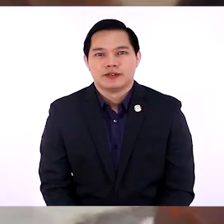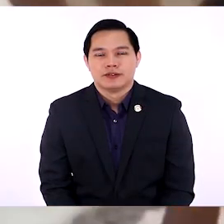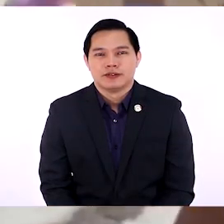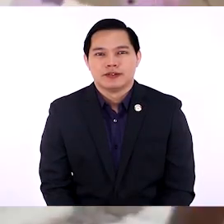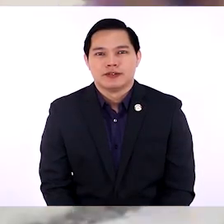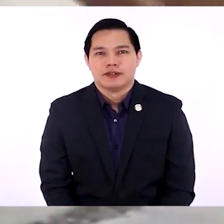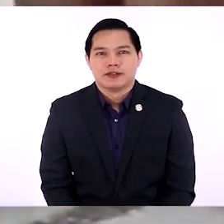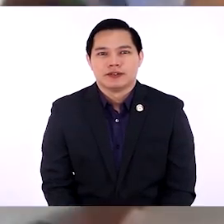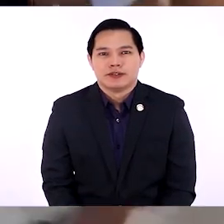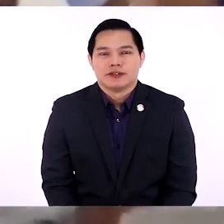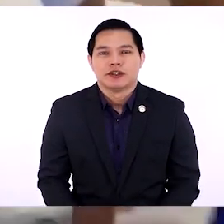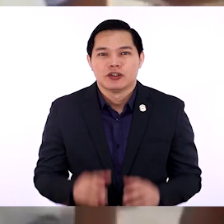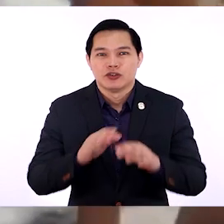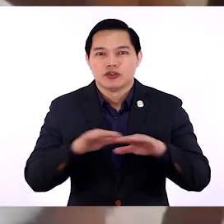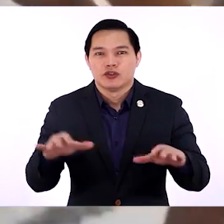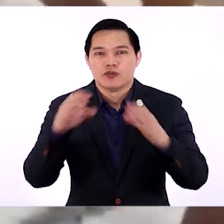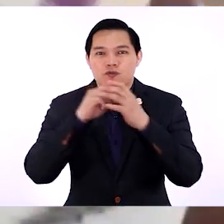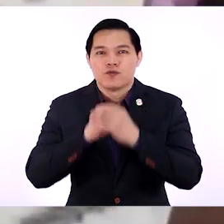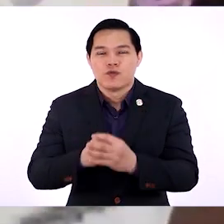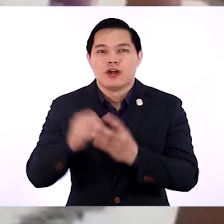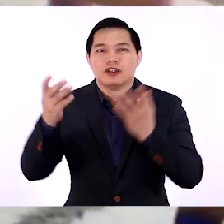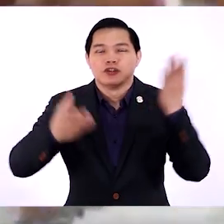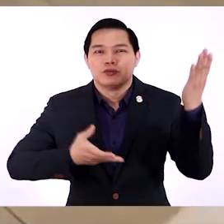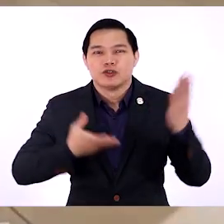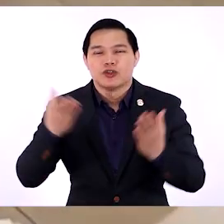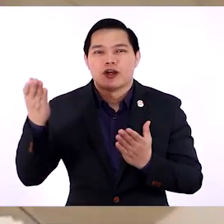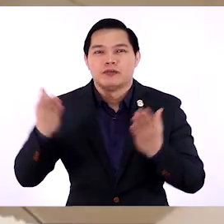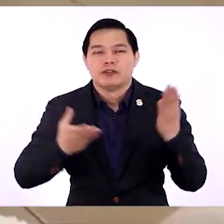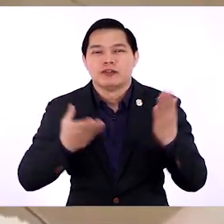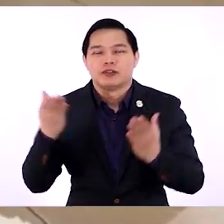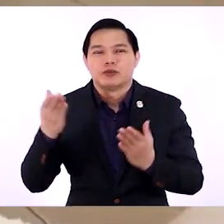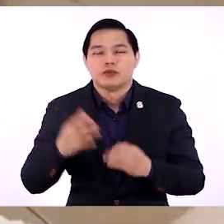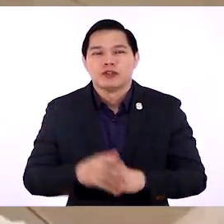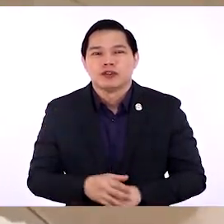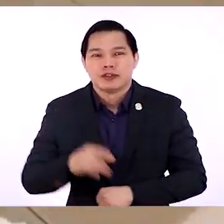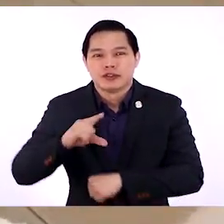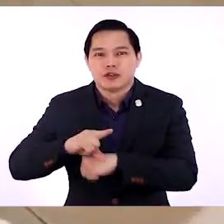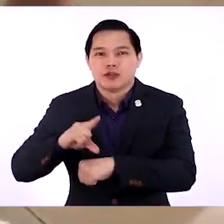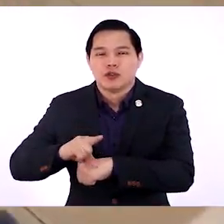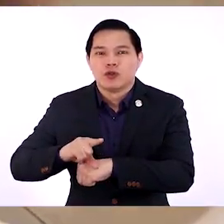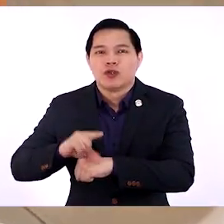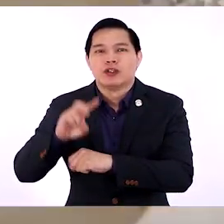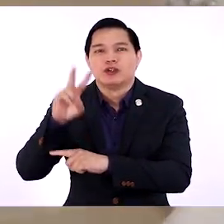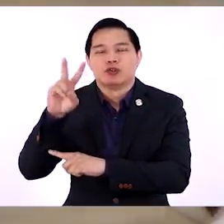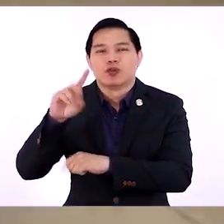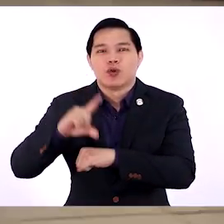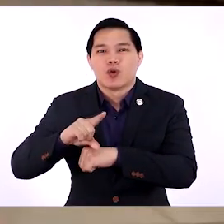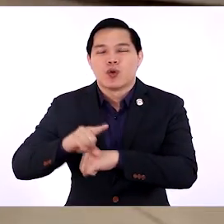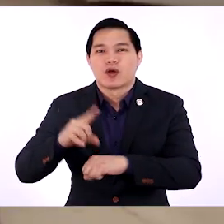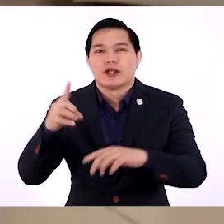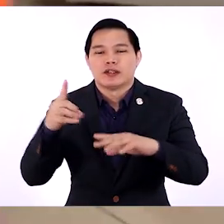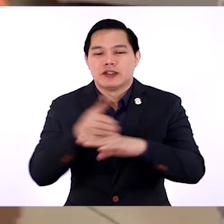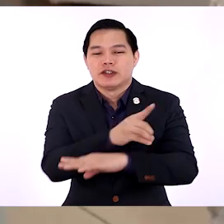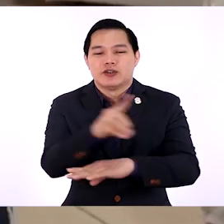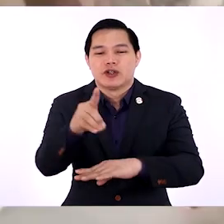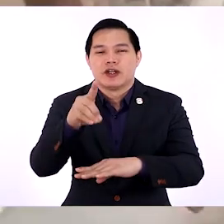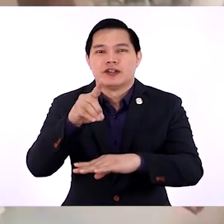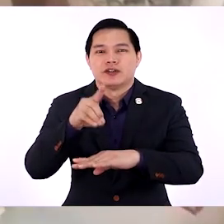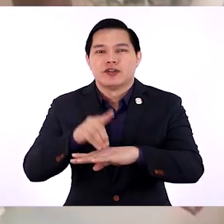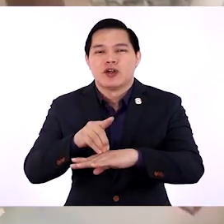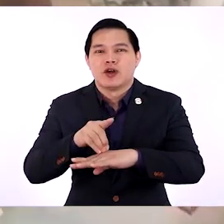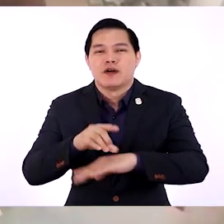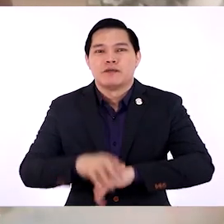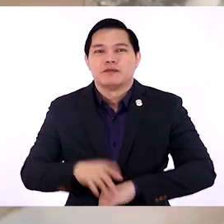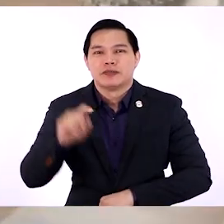The members of the children's worship service from the local congregations of Baton Rouge and Biloxi in the District